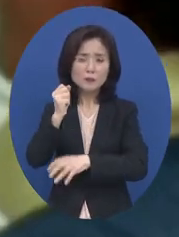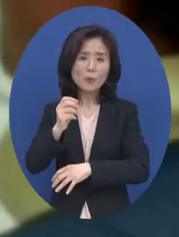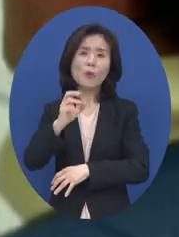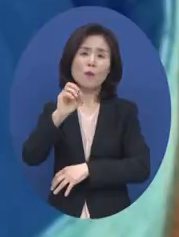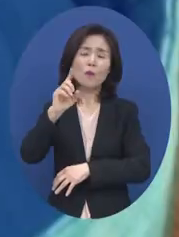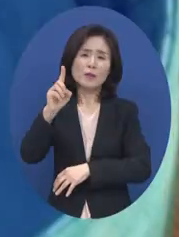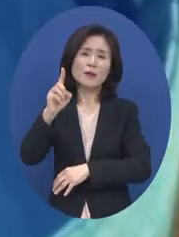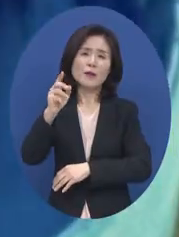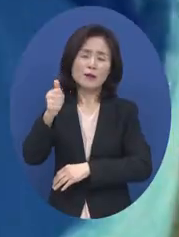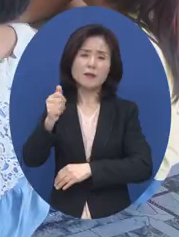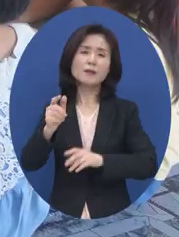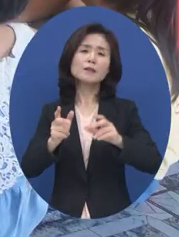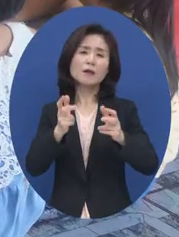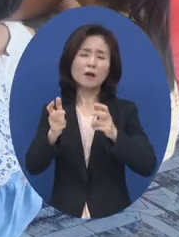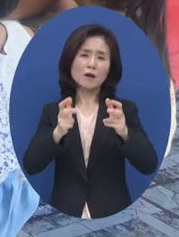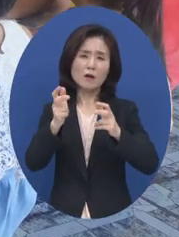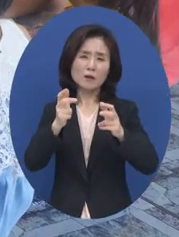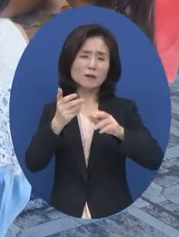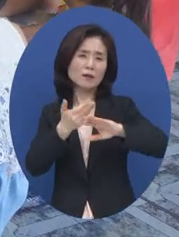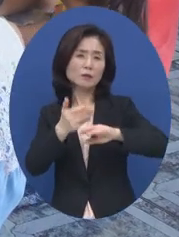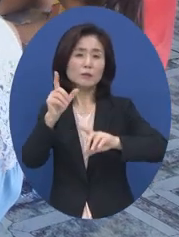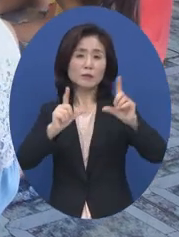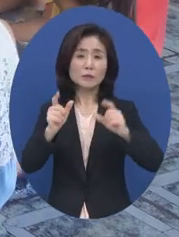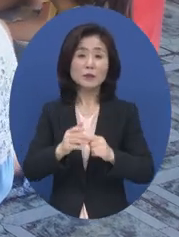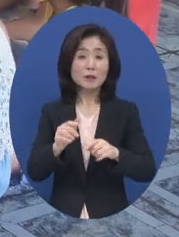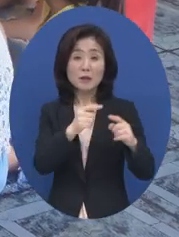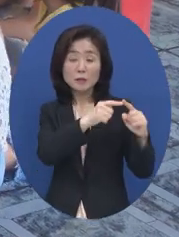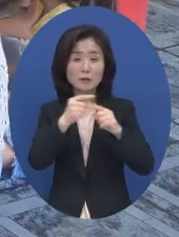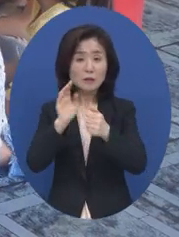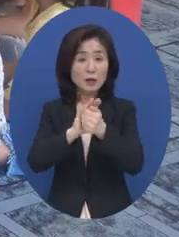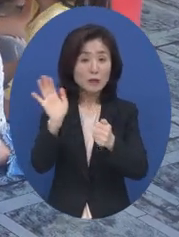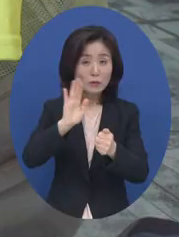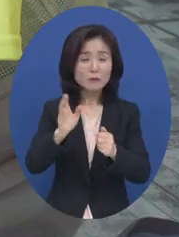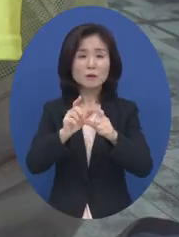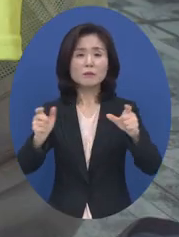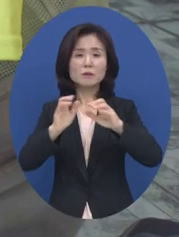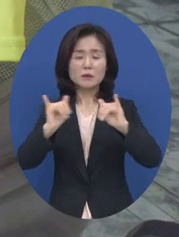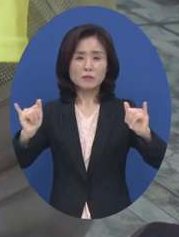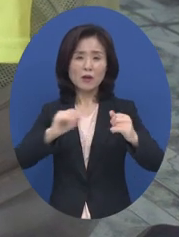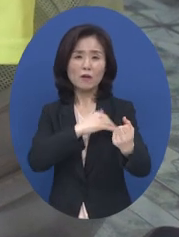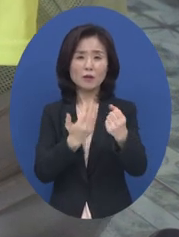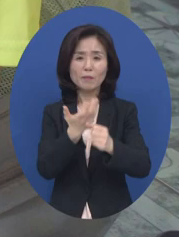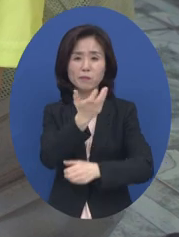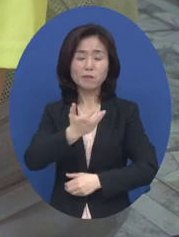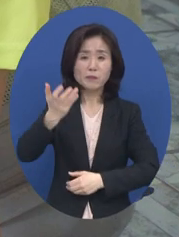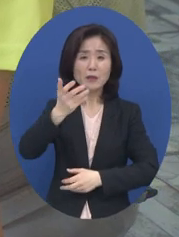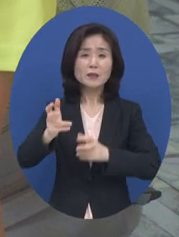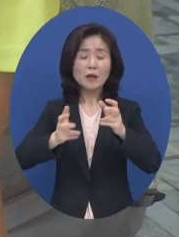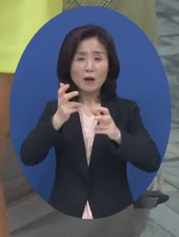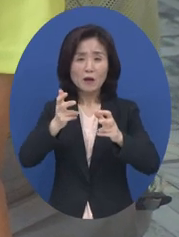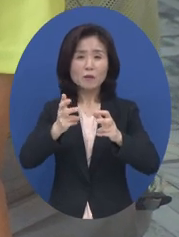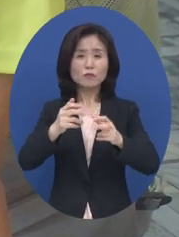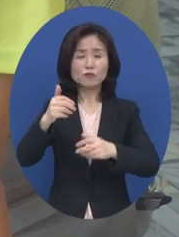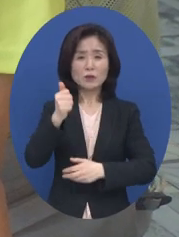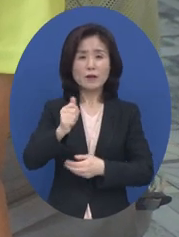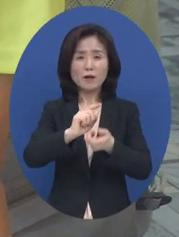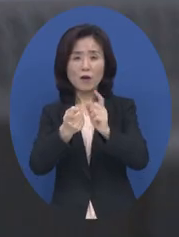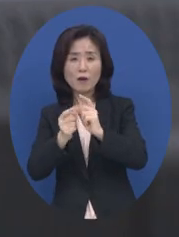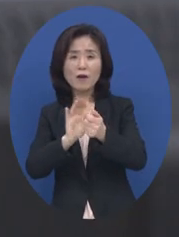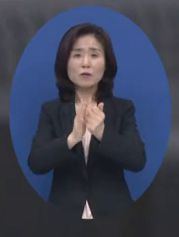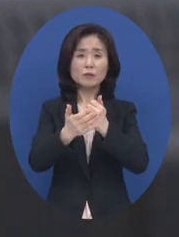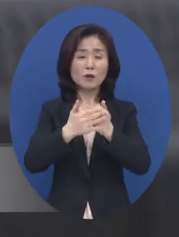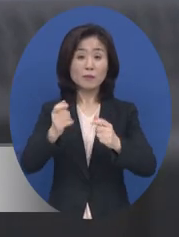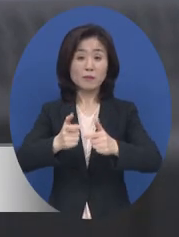에 차별 점입니다 일방적 지원이 아니라 민간 영향을 강화하고 사업주체가 협력을 극대화합니다